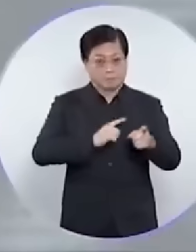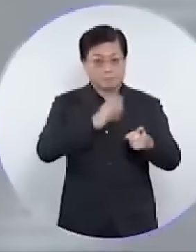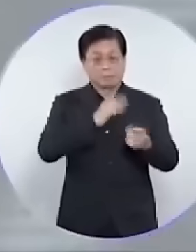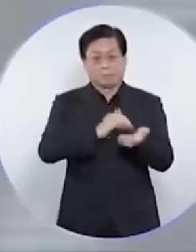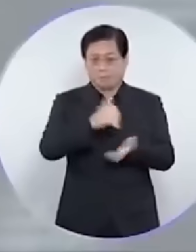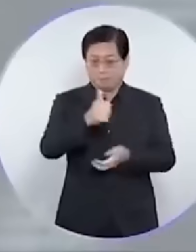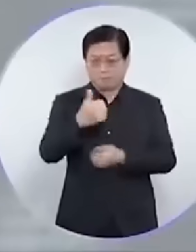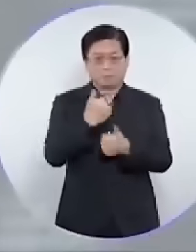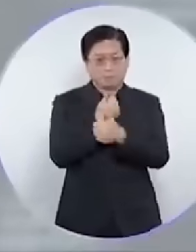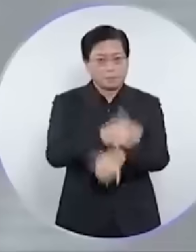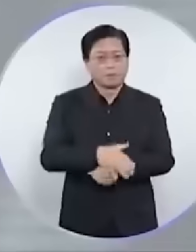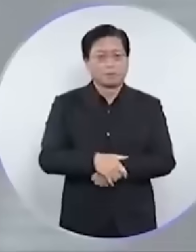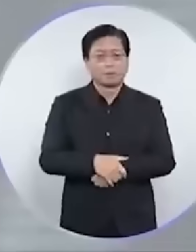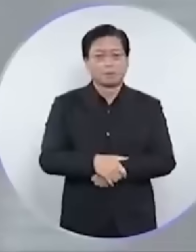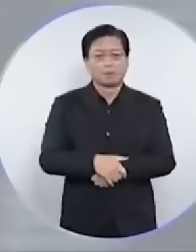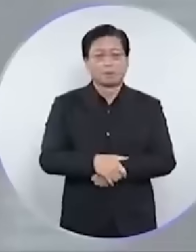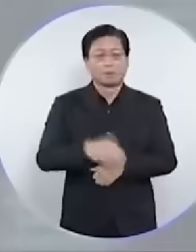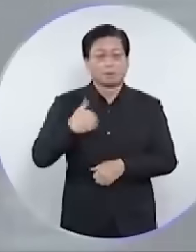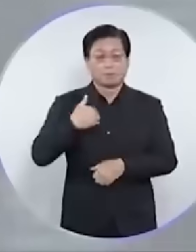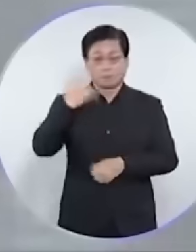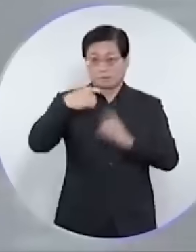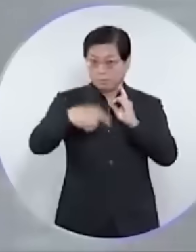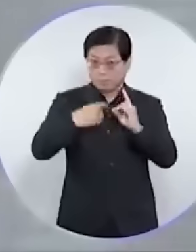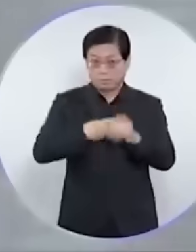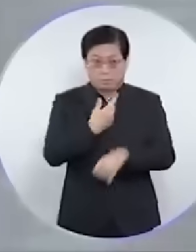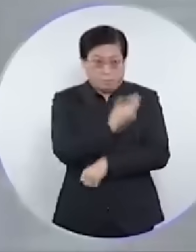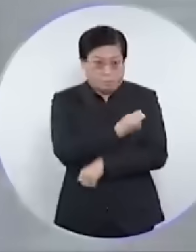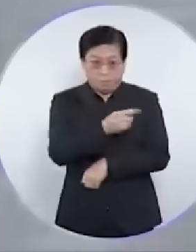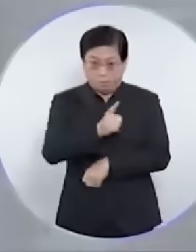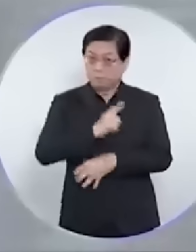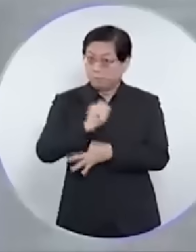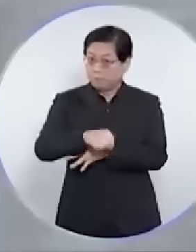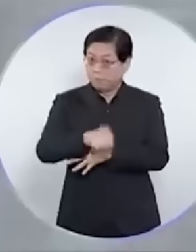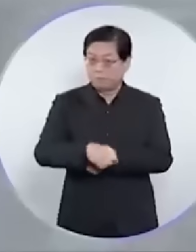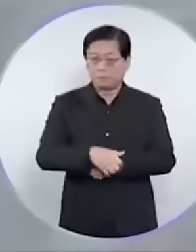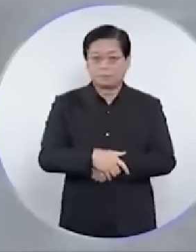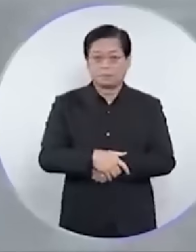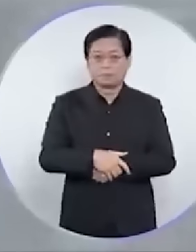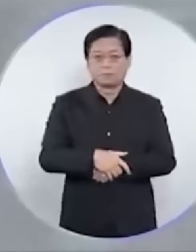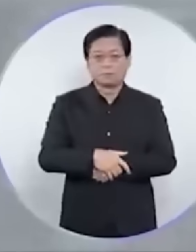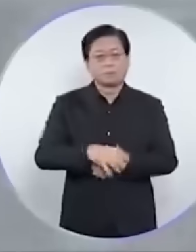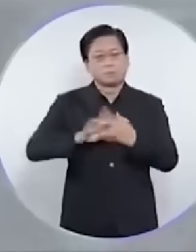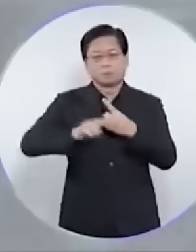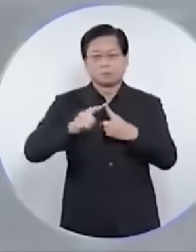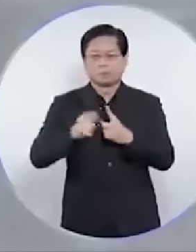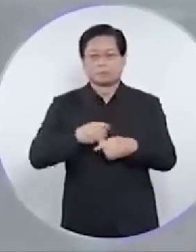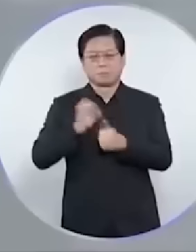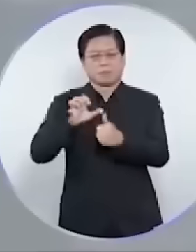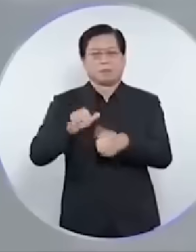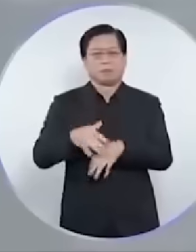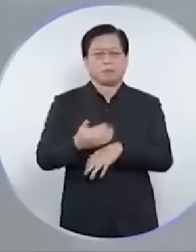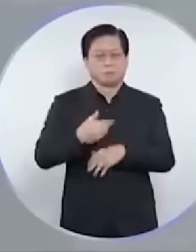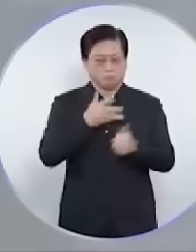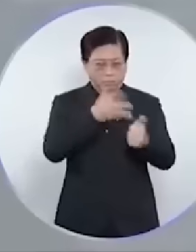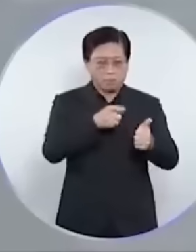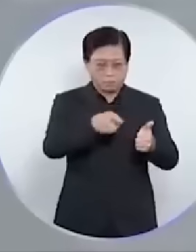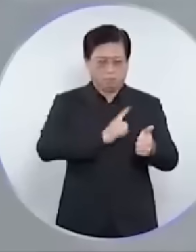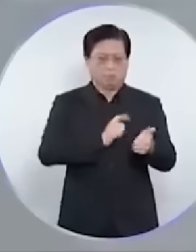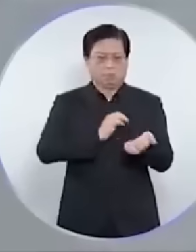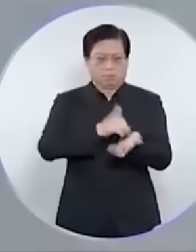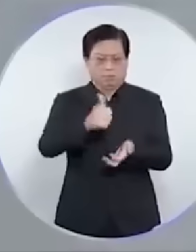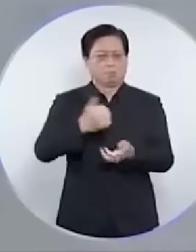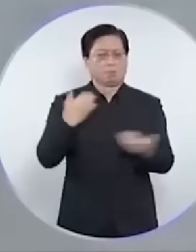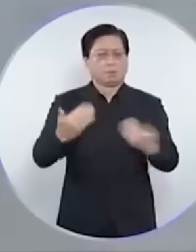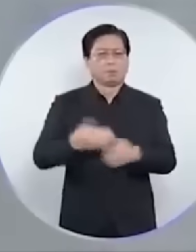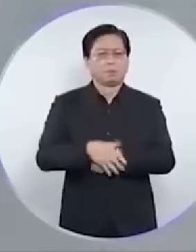师，高端疫苗你真的同意吗？别人我不会怪他，我会问你，因为你是医